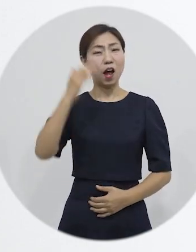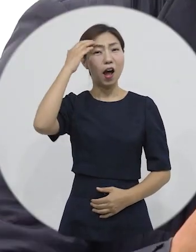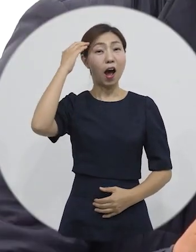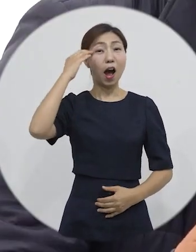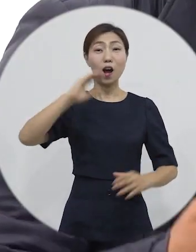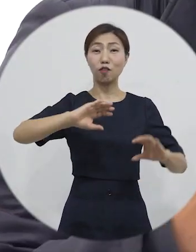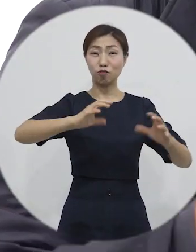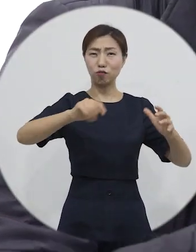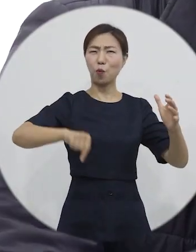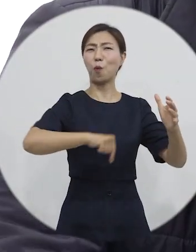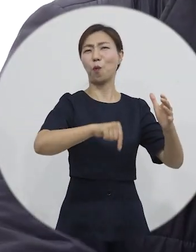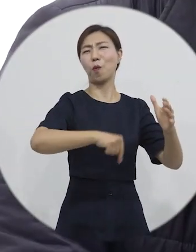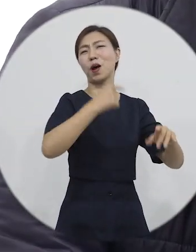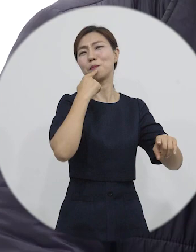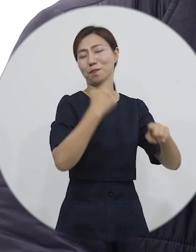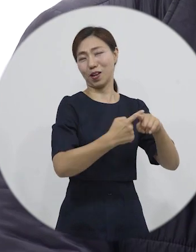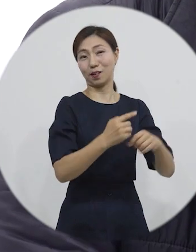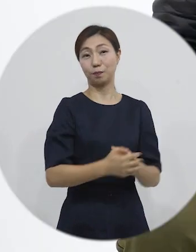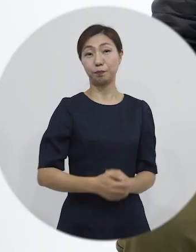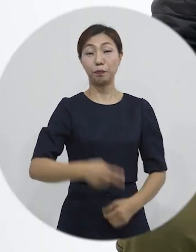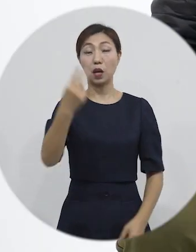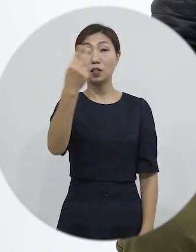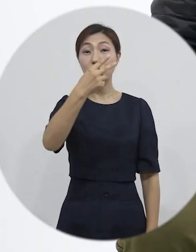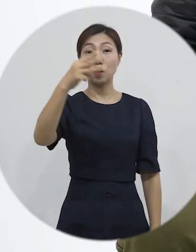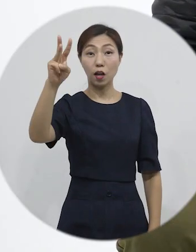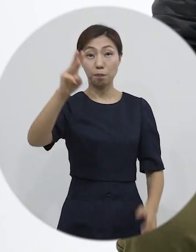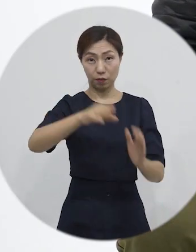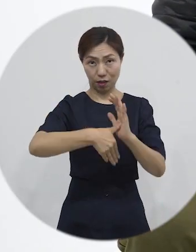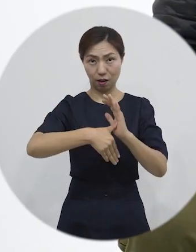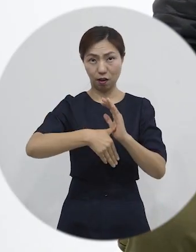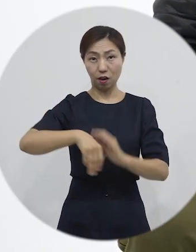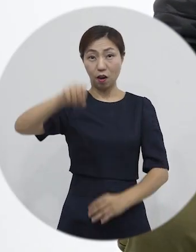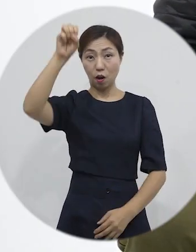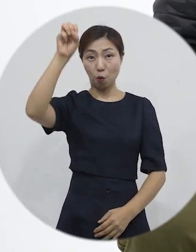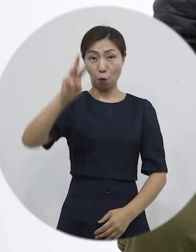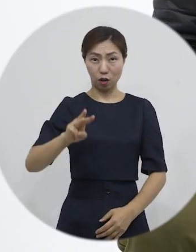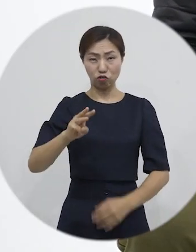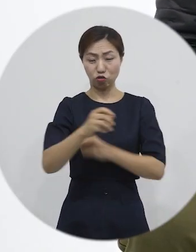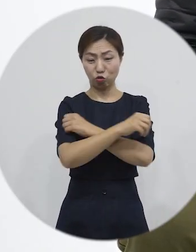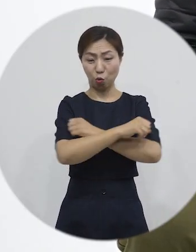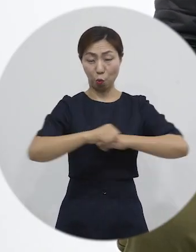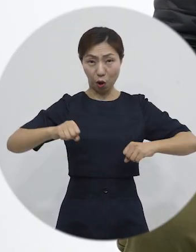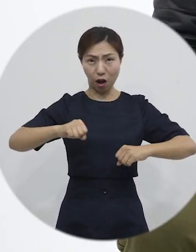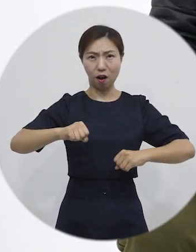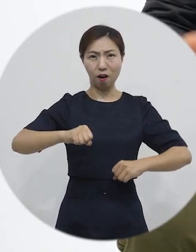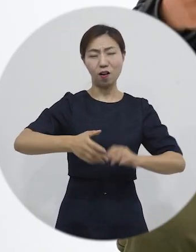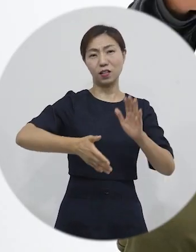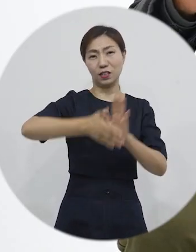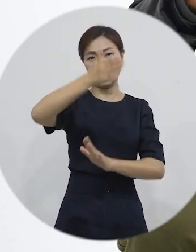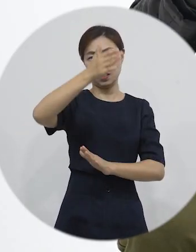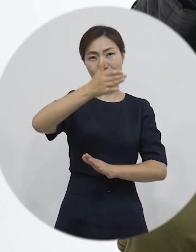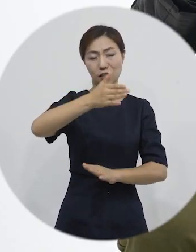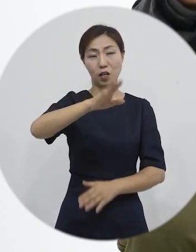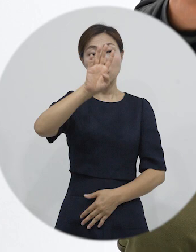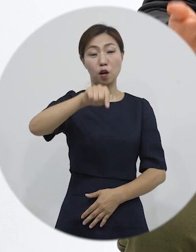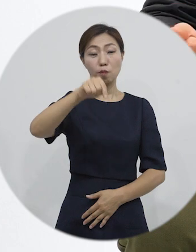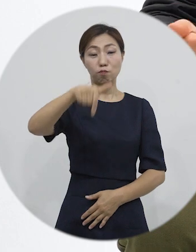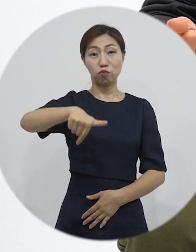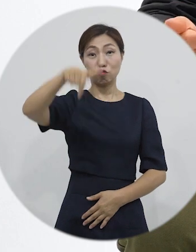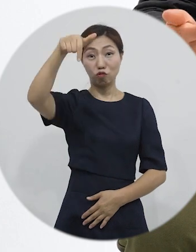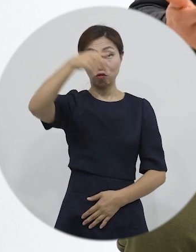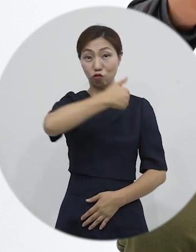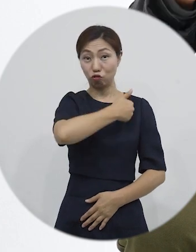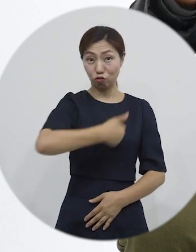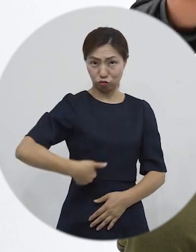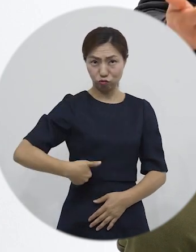그렇습니다. 우리나라의 경우에는 2003년도에 광주광역시 북구라고 하는 곳에서 참여예산제를 먼저 시행을